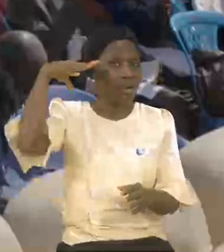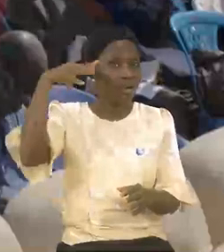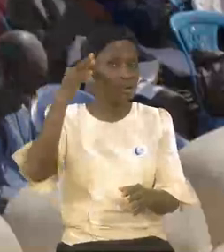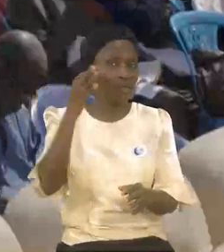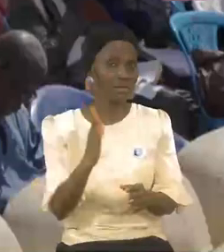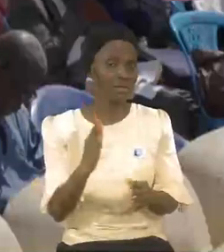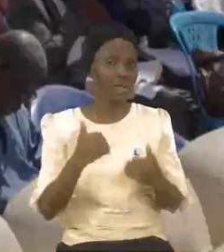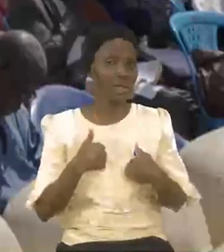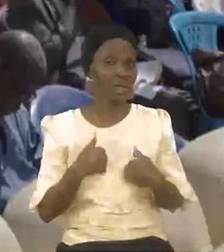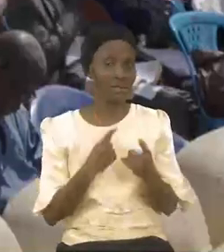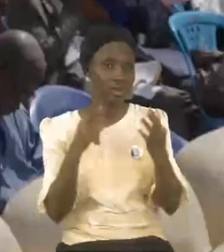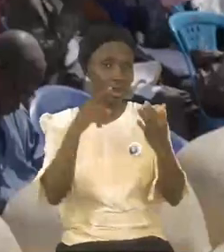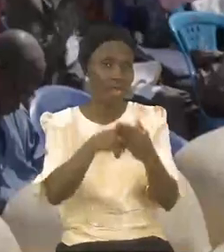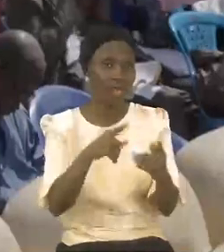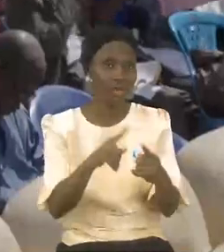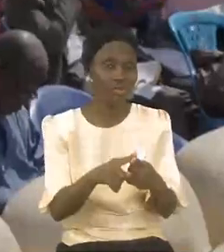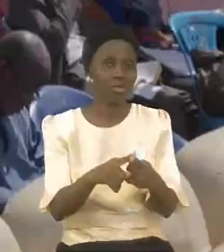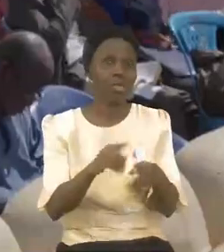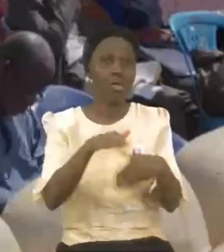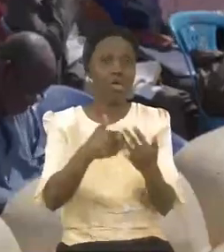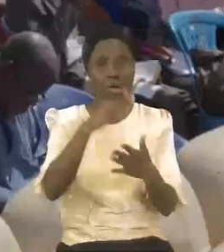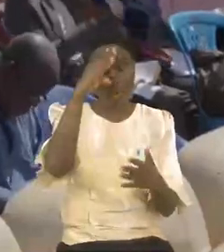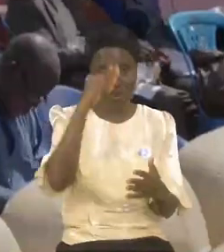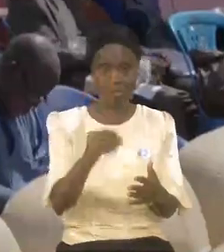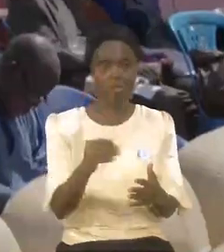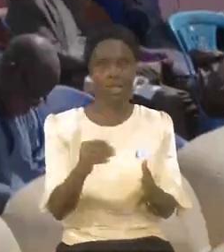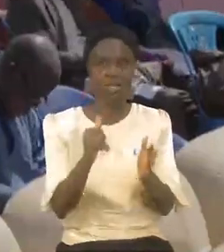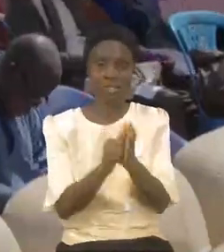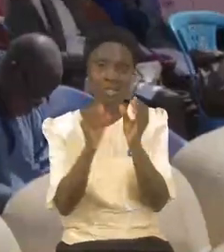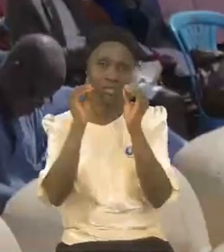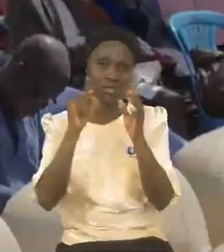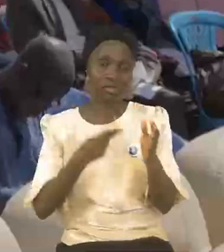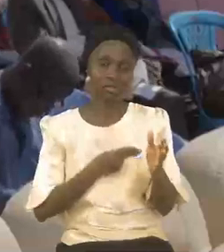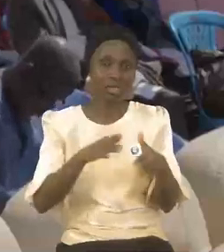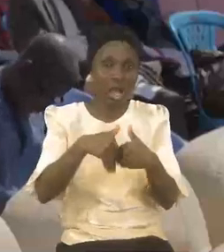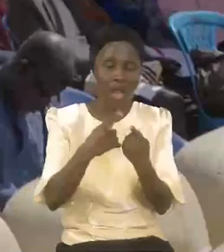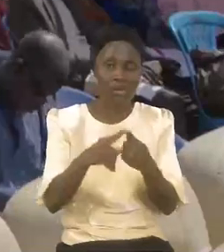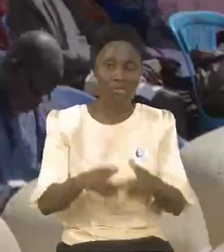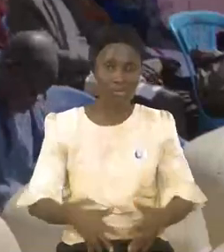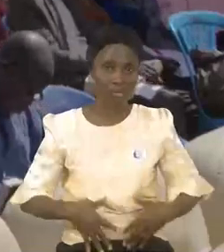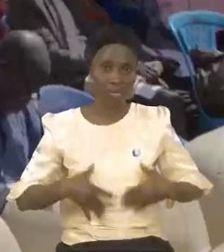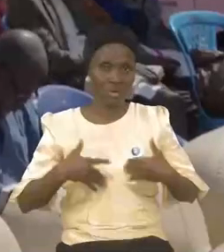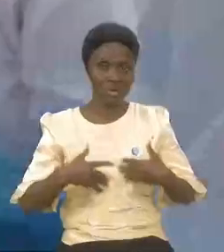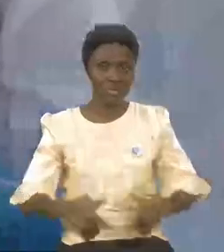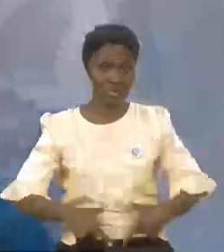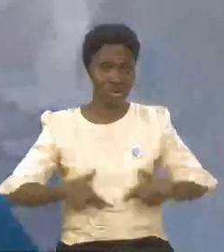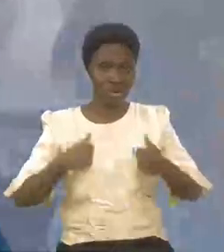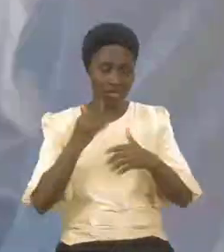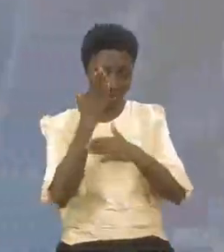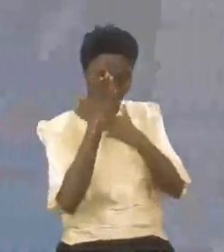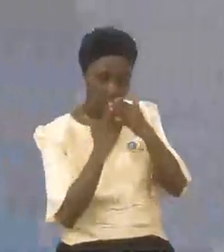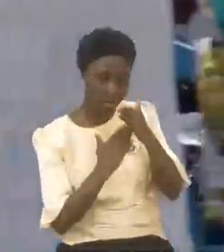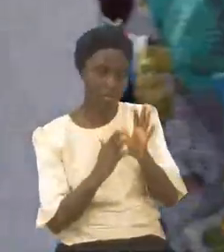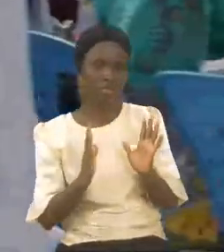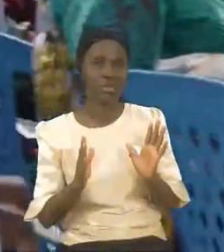tous les hommes, nous enseigne à renoncer à l'impiété, qui nous enseigne à vivre selon